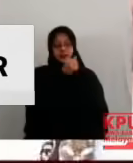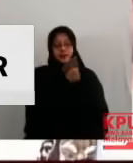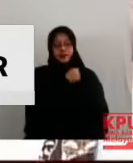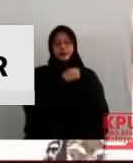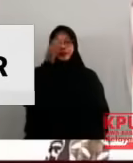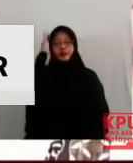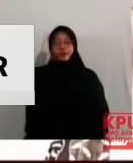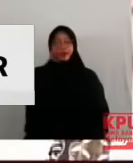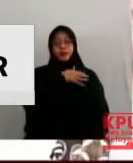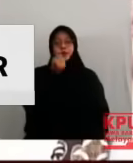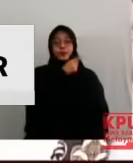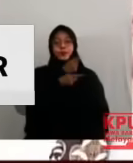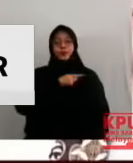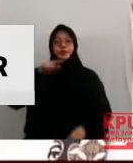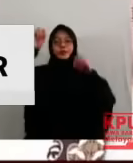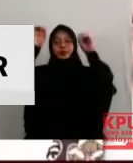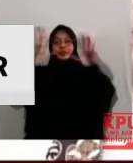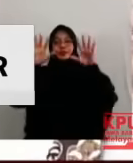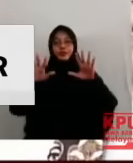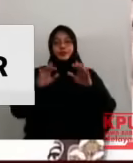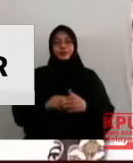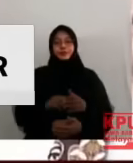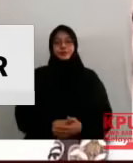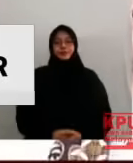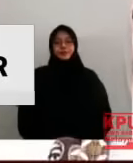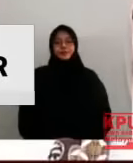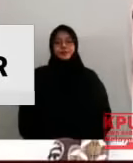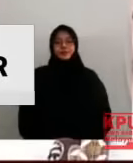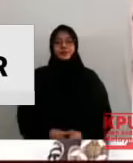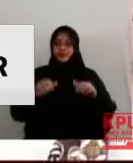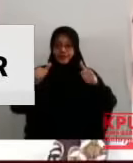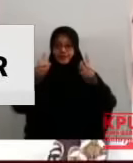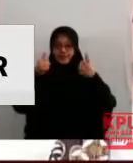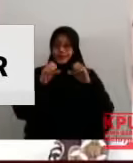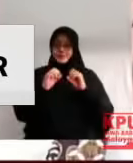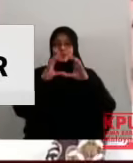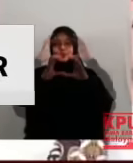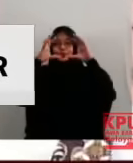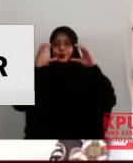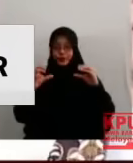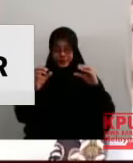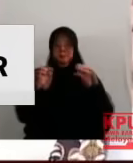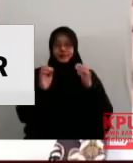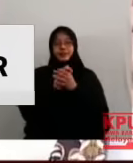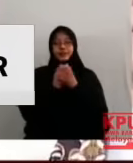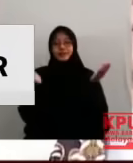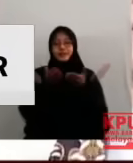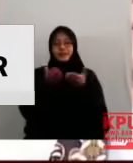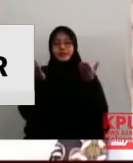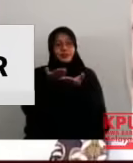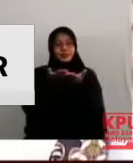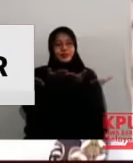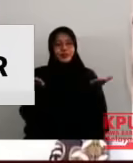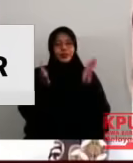asalamualaikum warahmatullahi wabarakatuh Waalaikumsalam selamat sore salam sejahtera buat kita semua